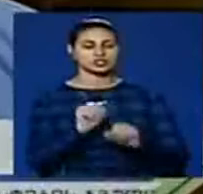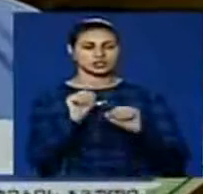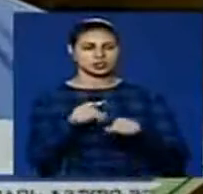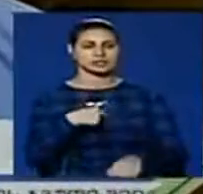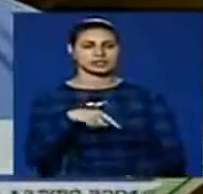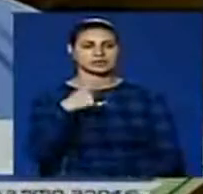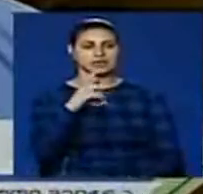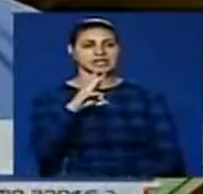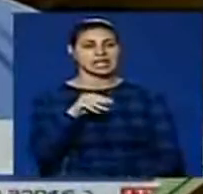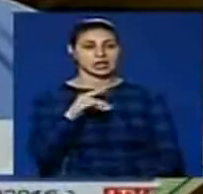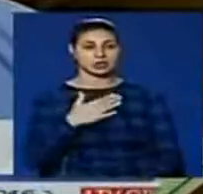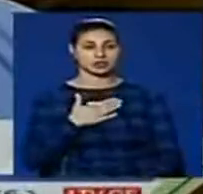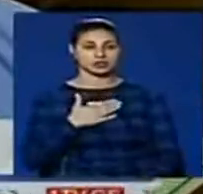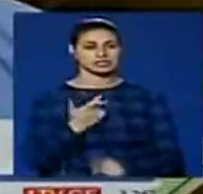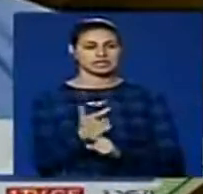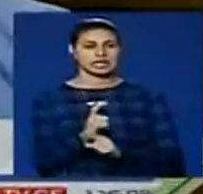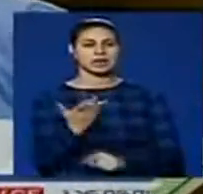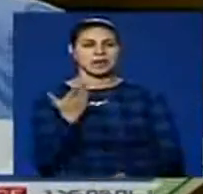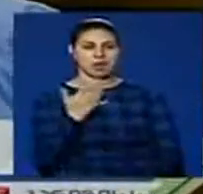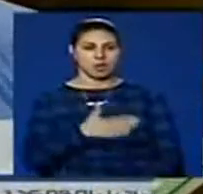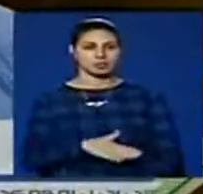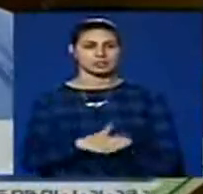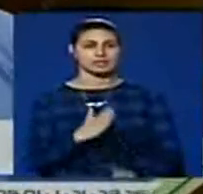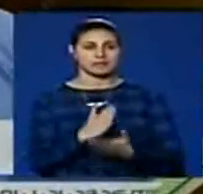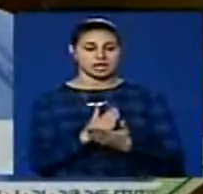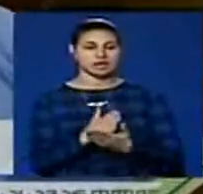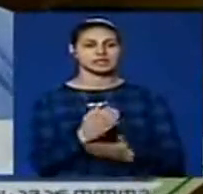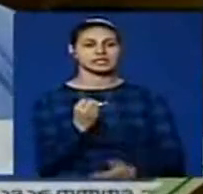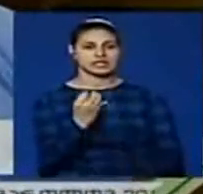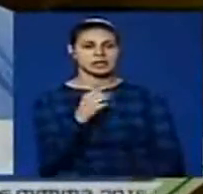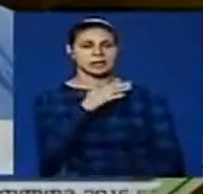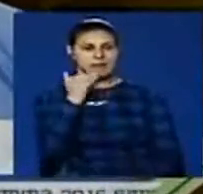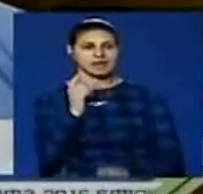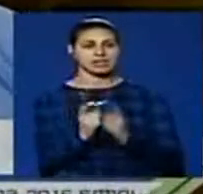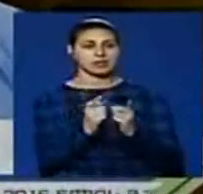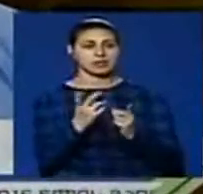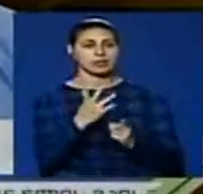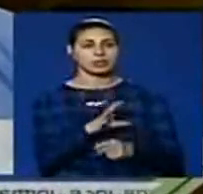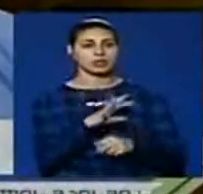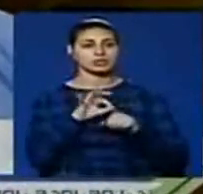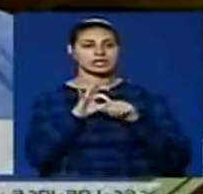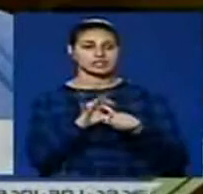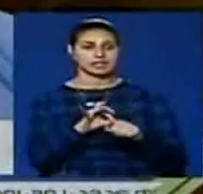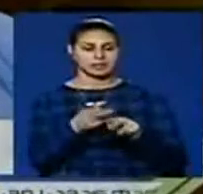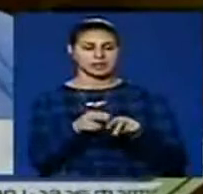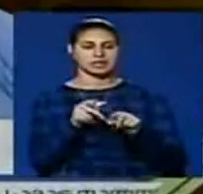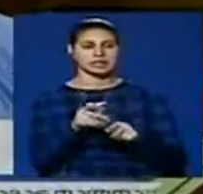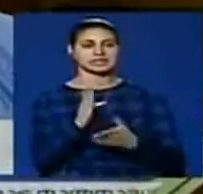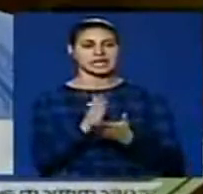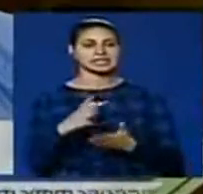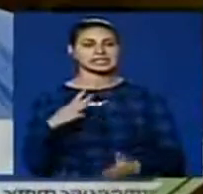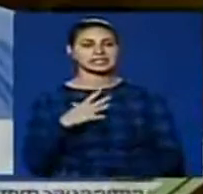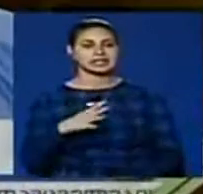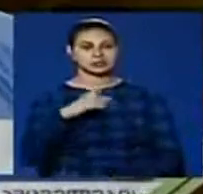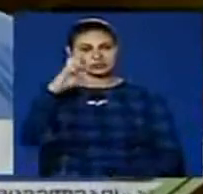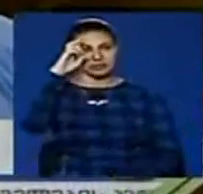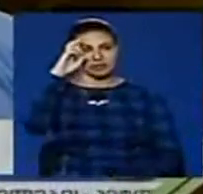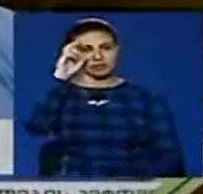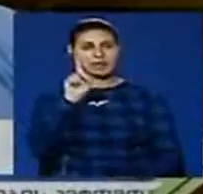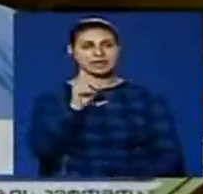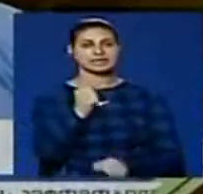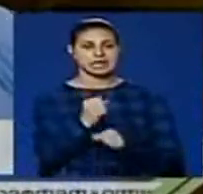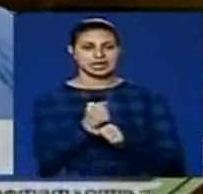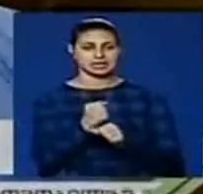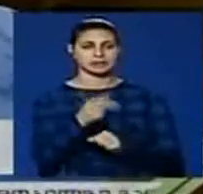ნატოს მხრიდან ჩვენ ძალიან კმაყოფილები ვართ. მართალია, კიდევ ბევრი რეფორმაა გასატარებელი და ეს არის, რასაც საქართველოს მთავრობა აკეთებს.